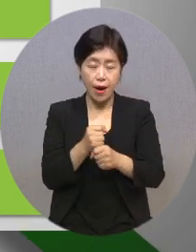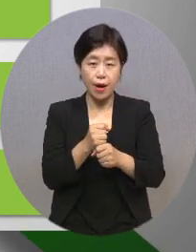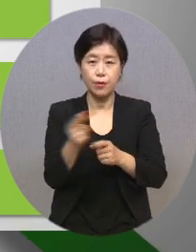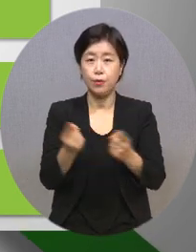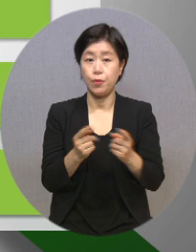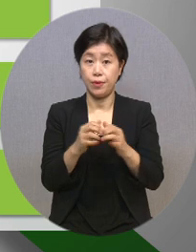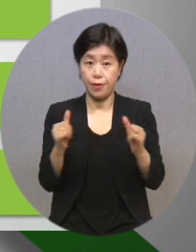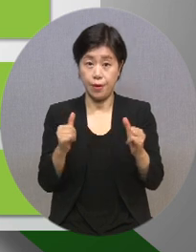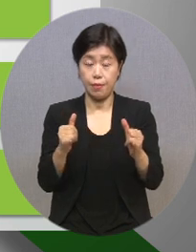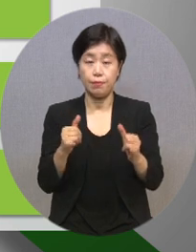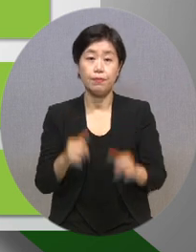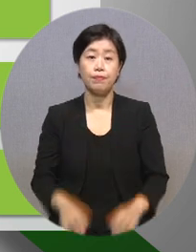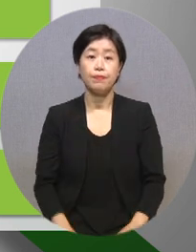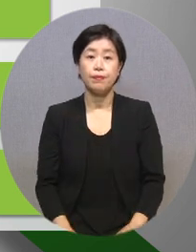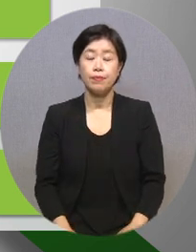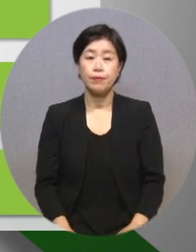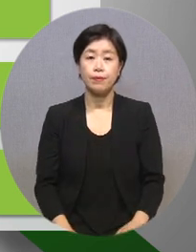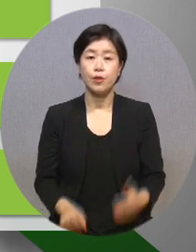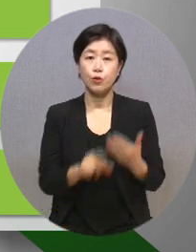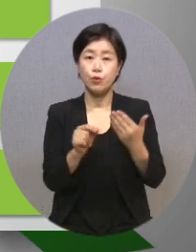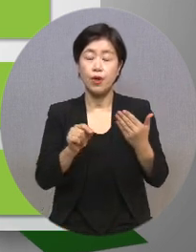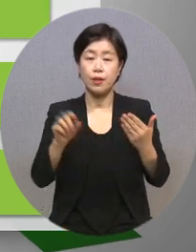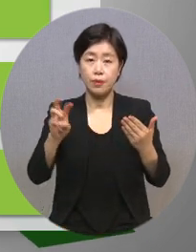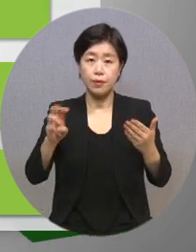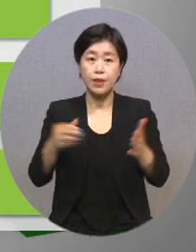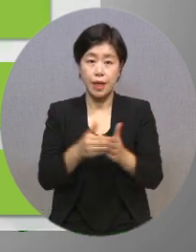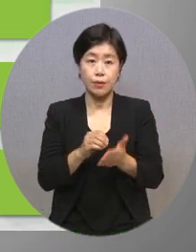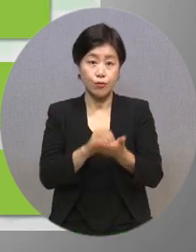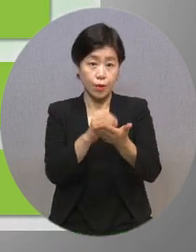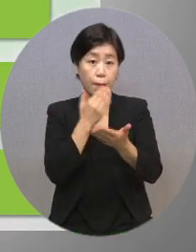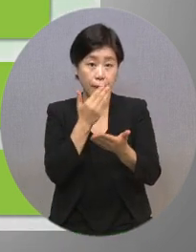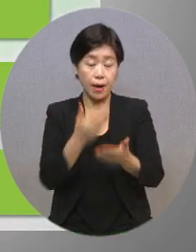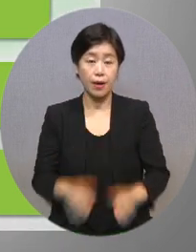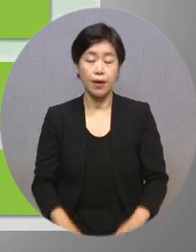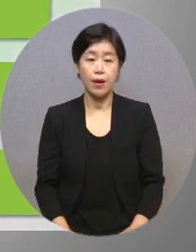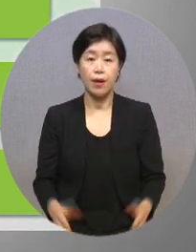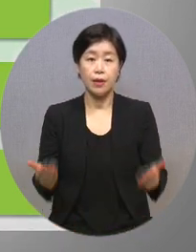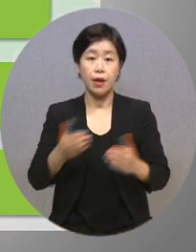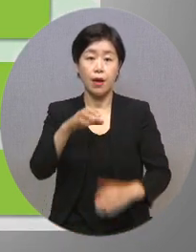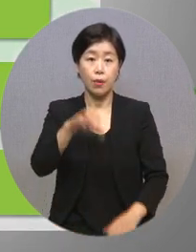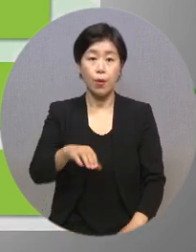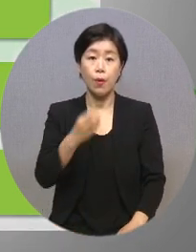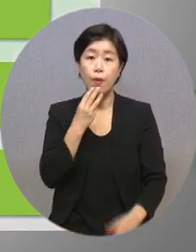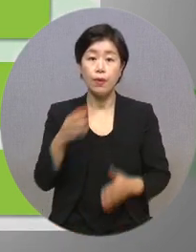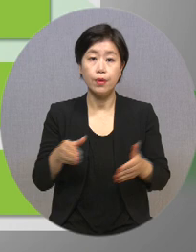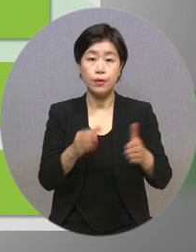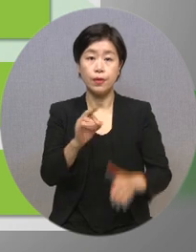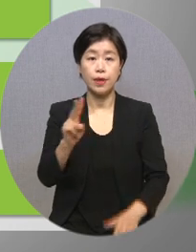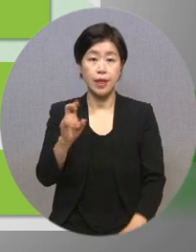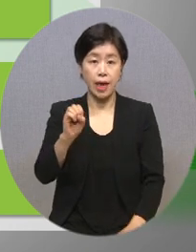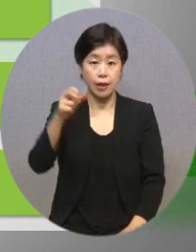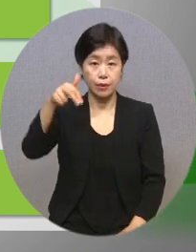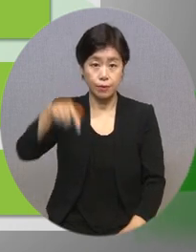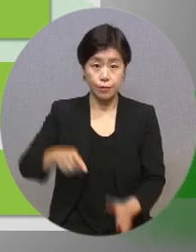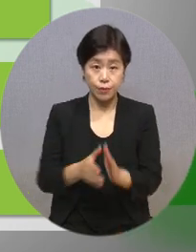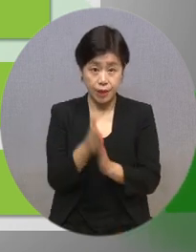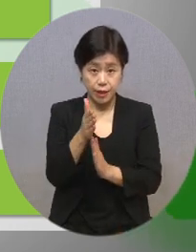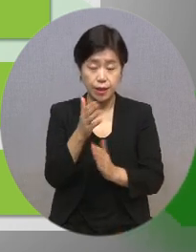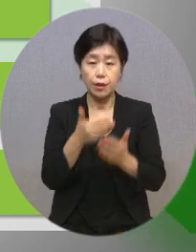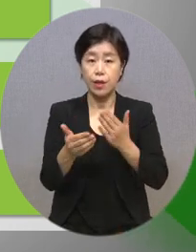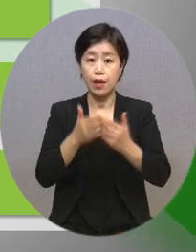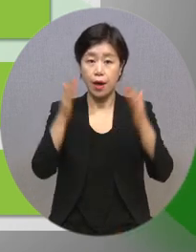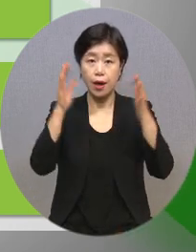접수 마감일은 9월 30일까지며 근무지는 경기도 양주시입니다. 경력과 학력은 무관하며